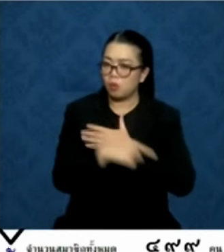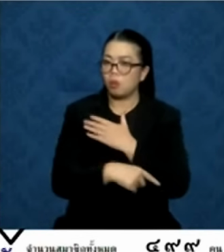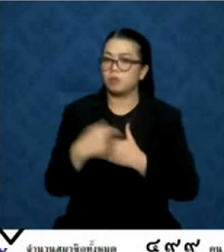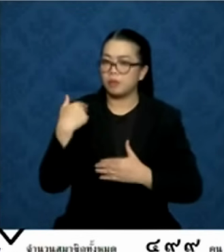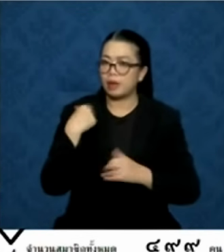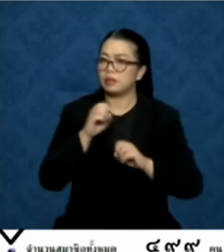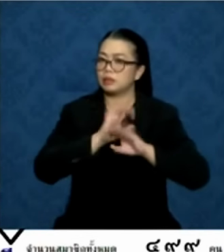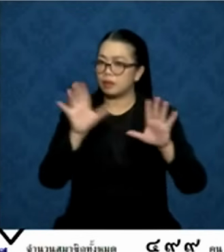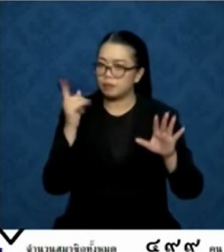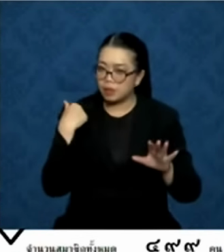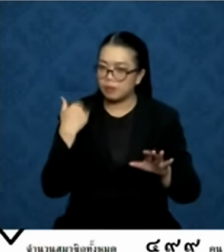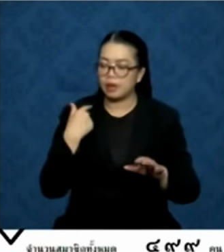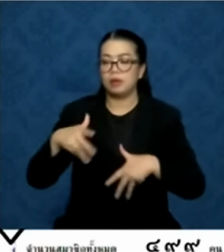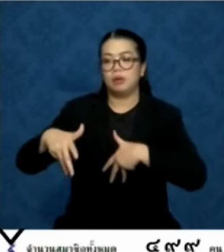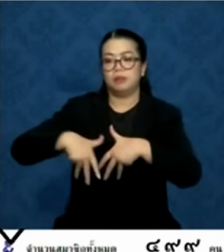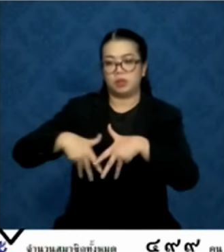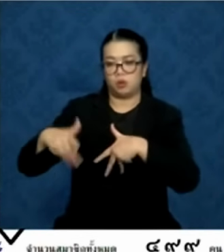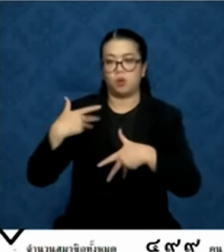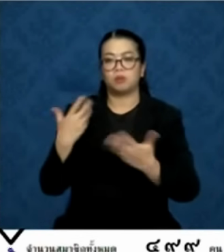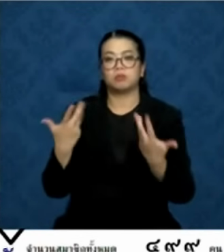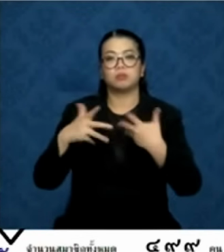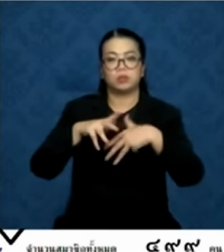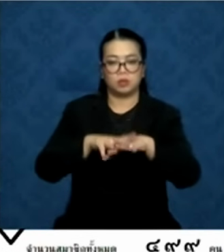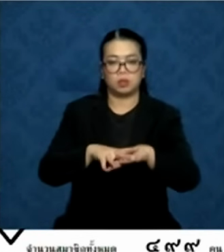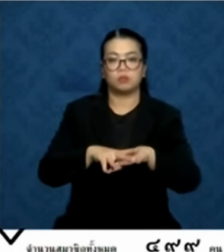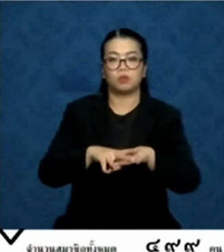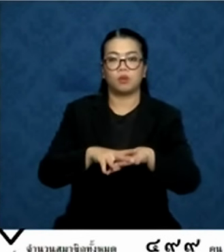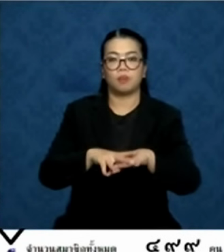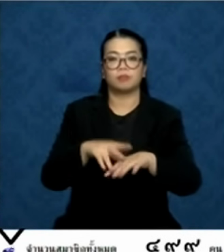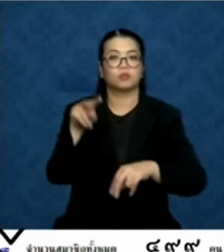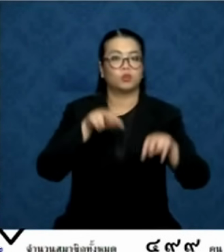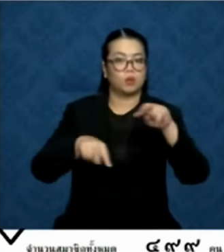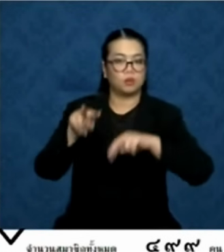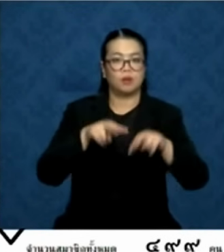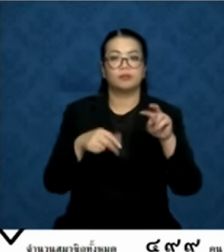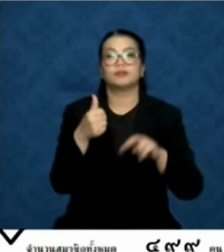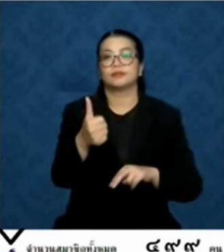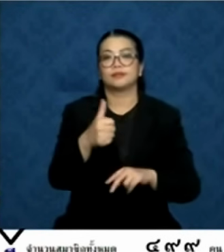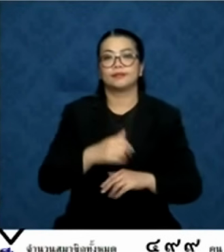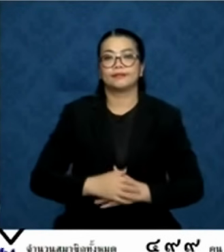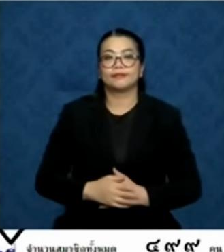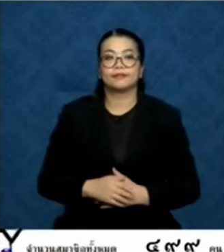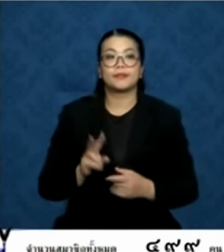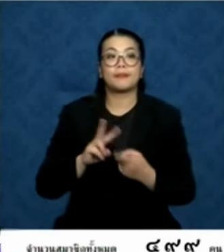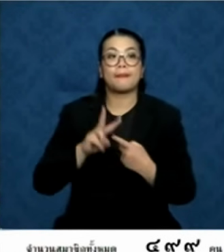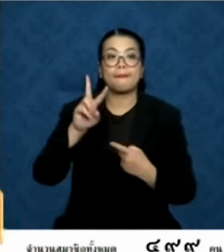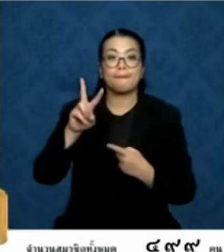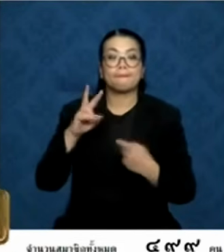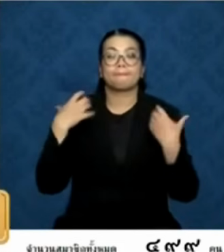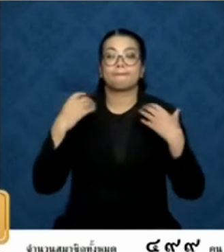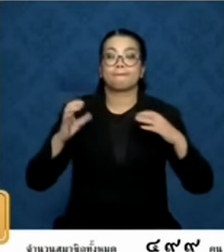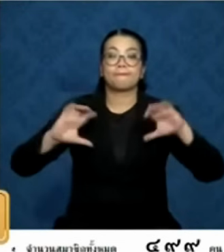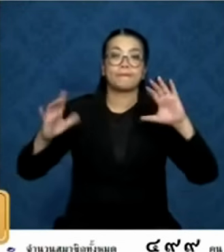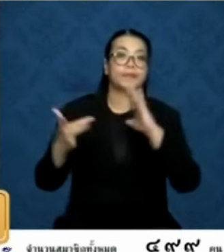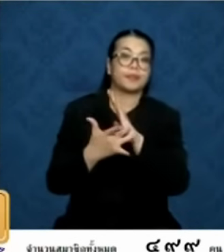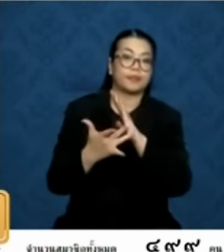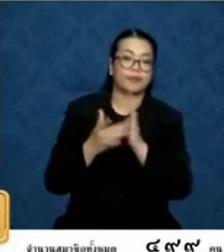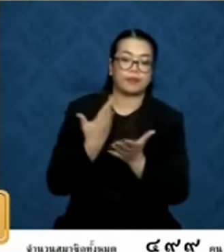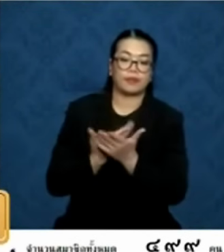ใสและตรวจสอบได้ข้อ2รัฐบาลดิจิตอลมีงบประม